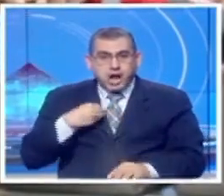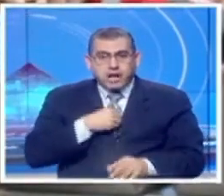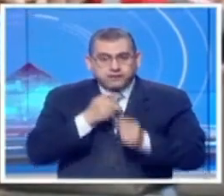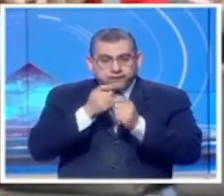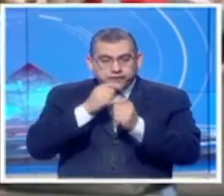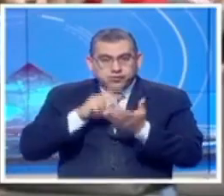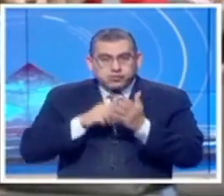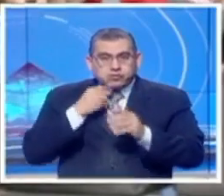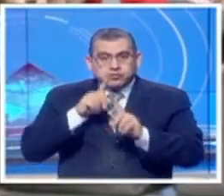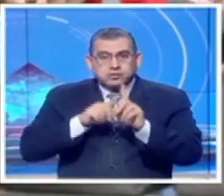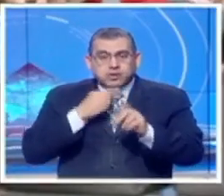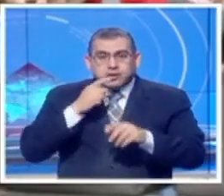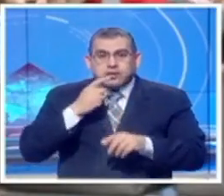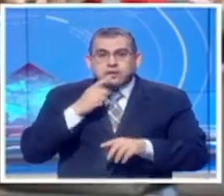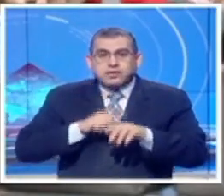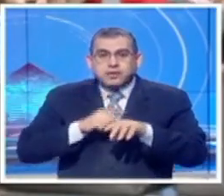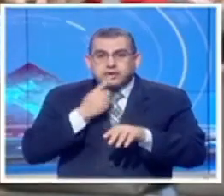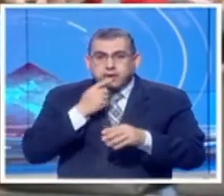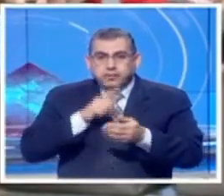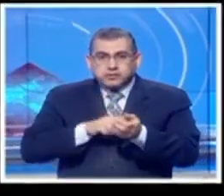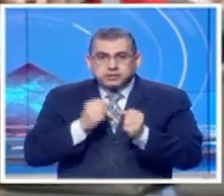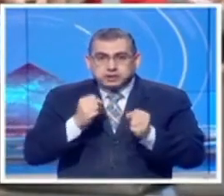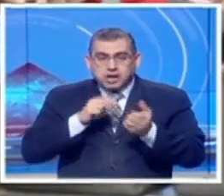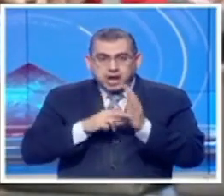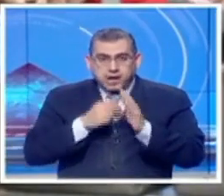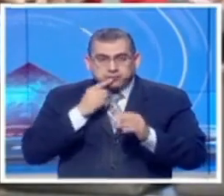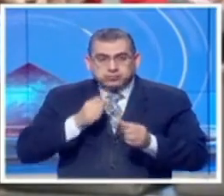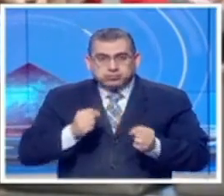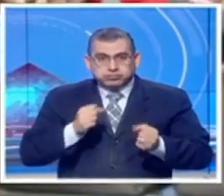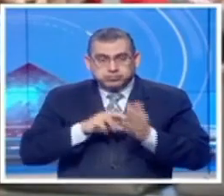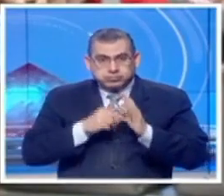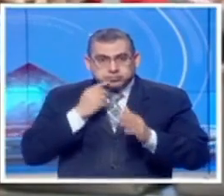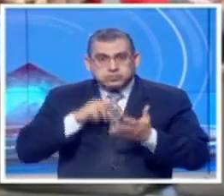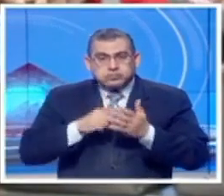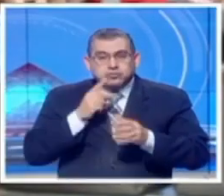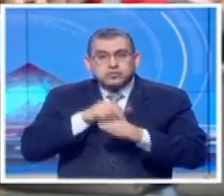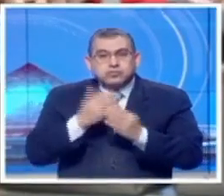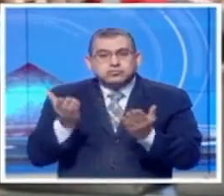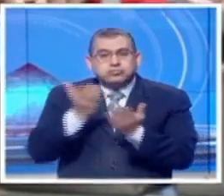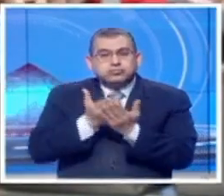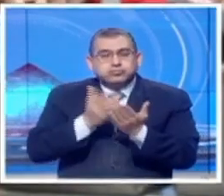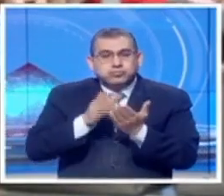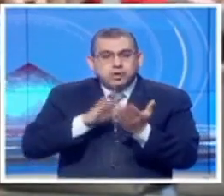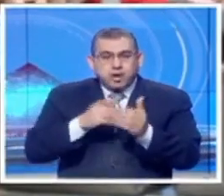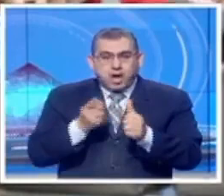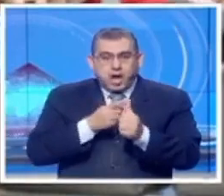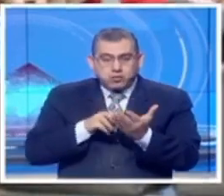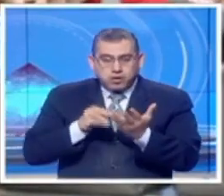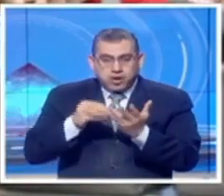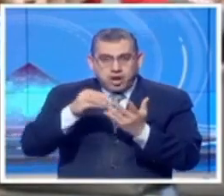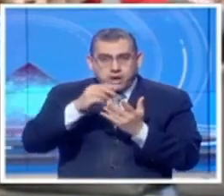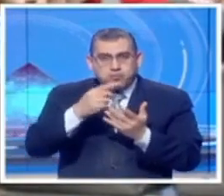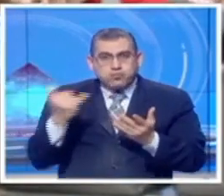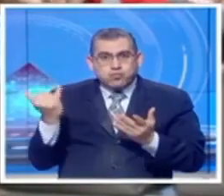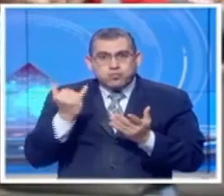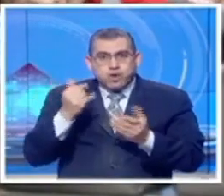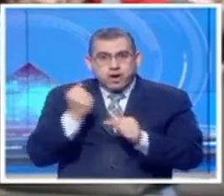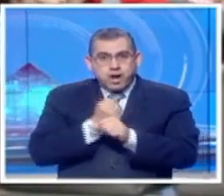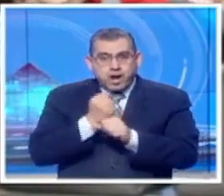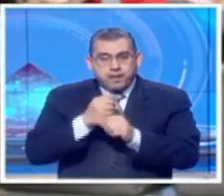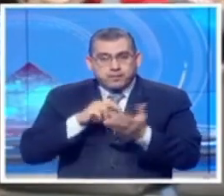والعلاجيه لمرضى التصلب المتعدد من خلال مبادرة الرئيس بالقضاء على قوائم الانتظار واحدة من الخطوات المهمة لإنهاء